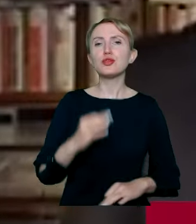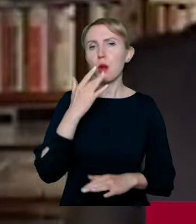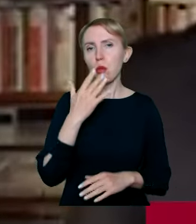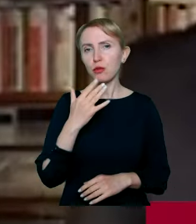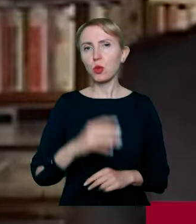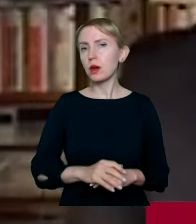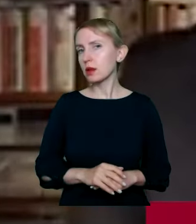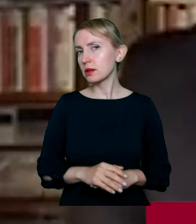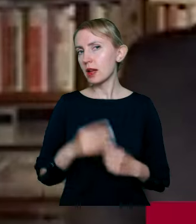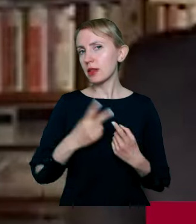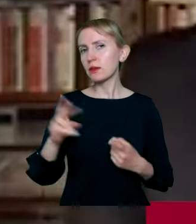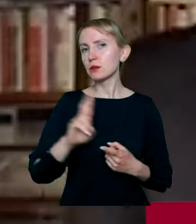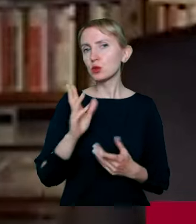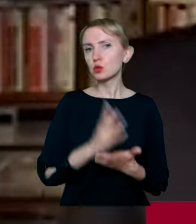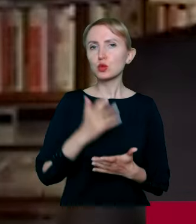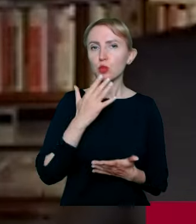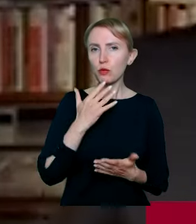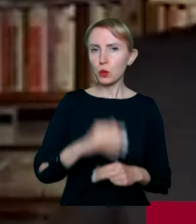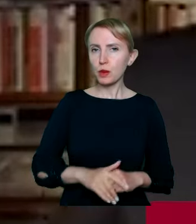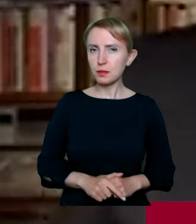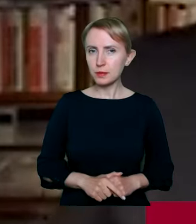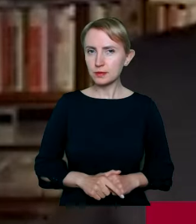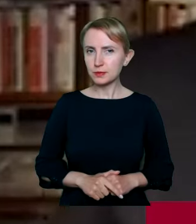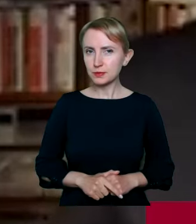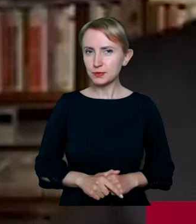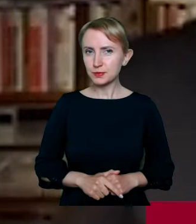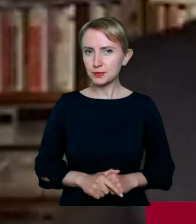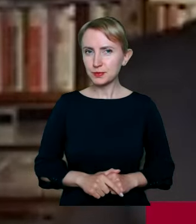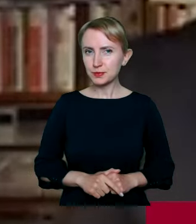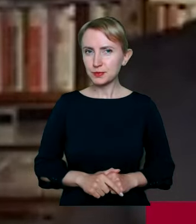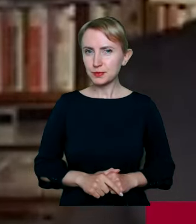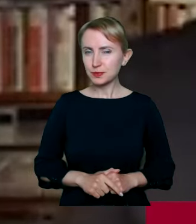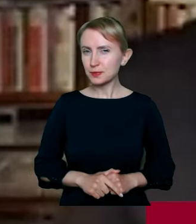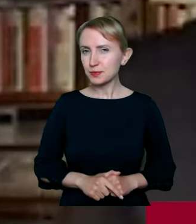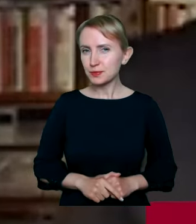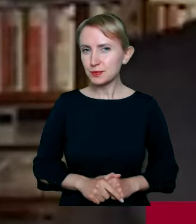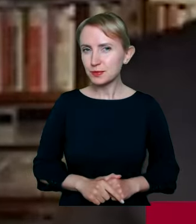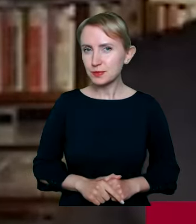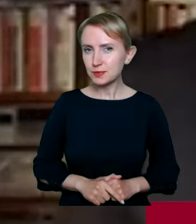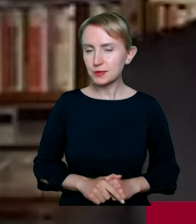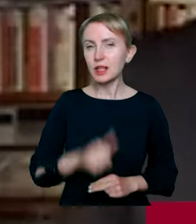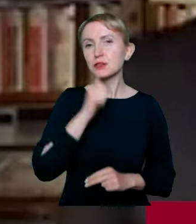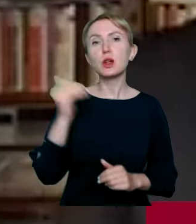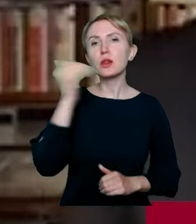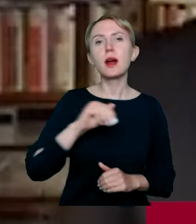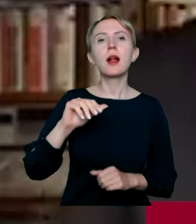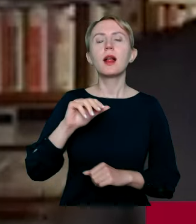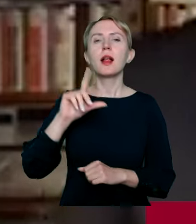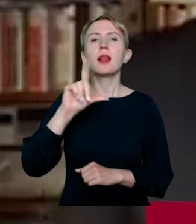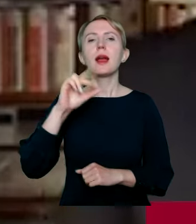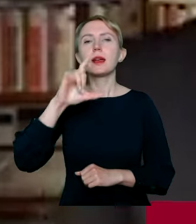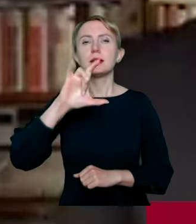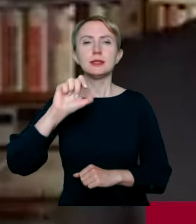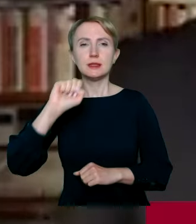antenie Telewizji Republika, więc Gorzów, Zielona Góra i Legnica. To jest